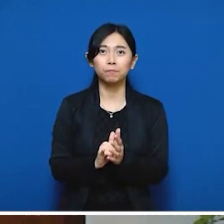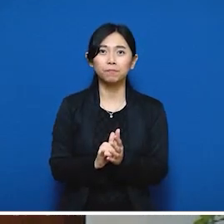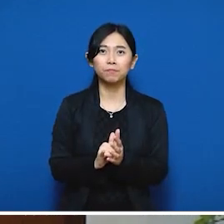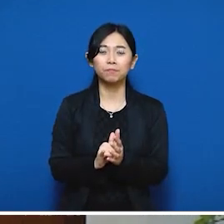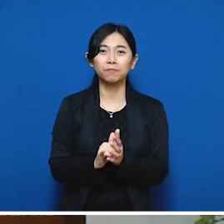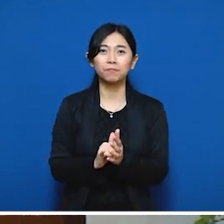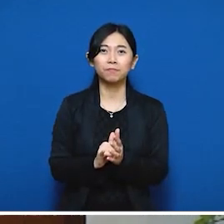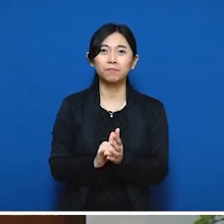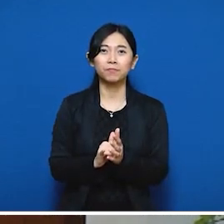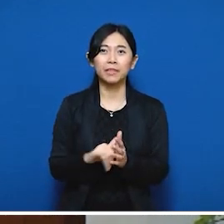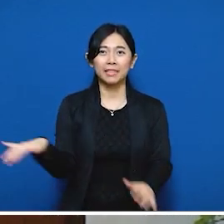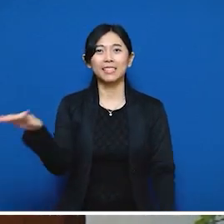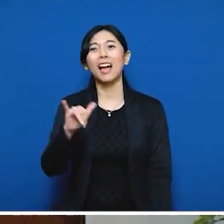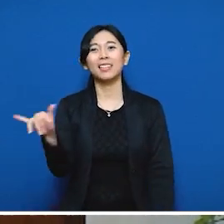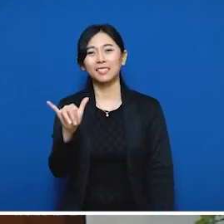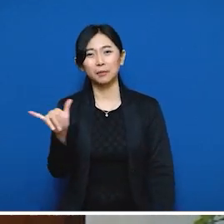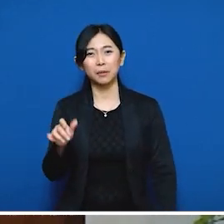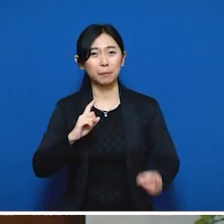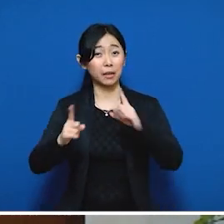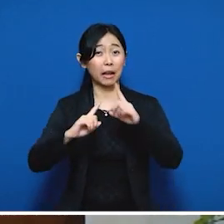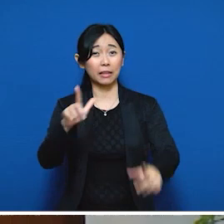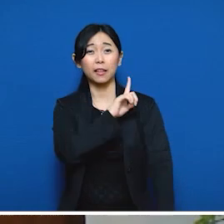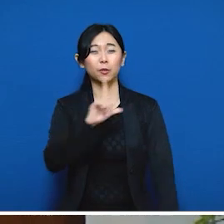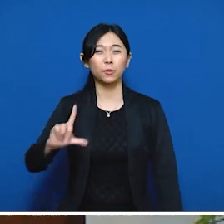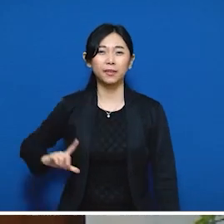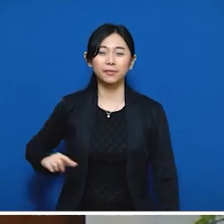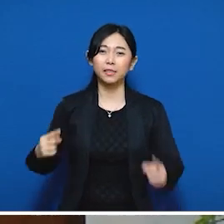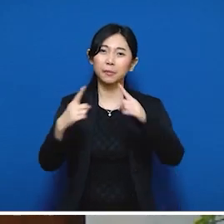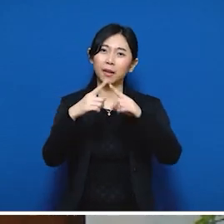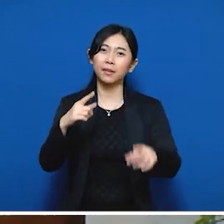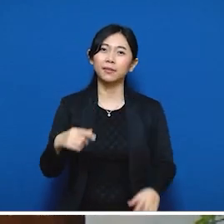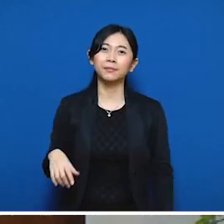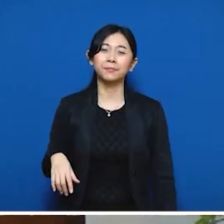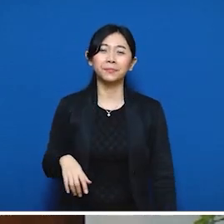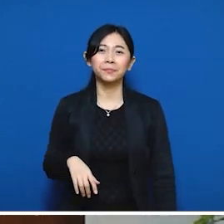yang disampaikan Tuhan kepada